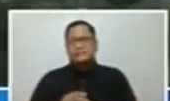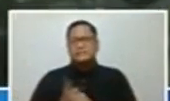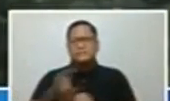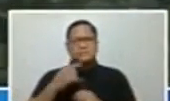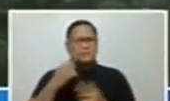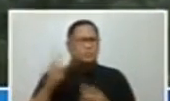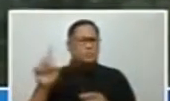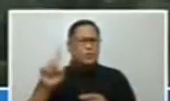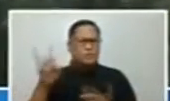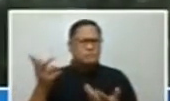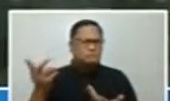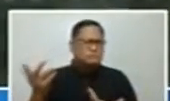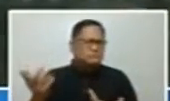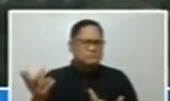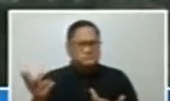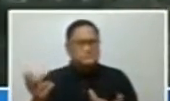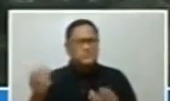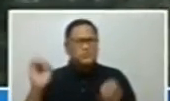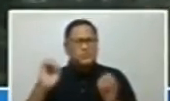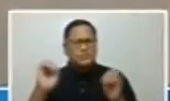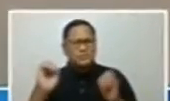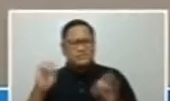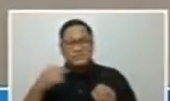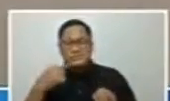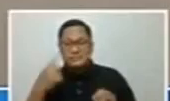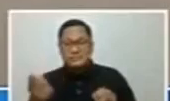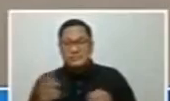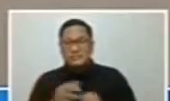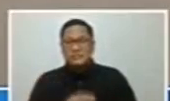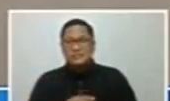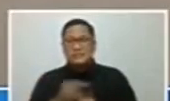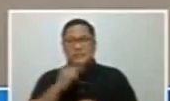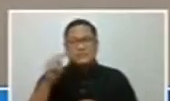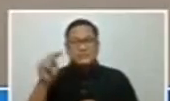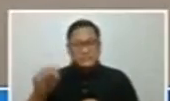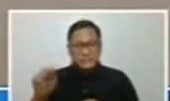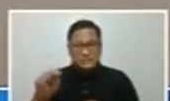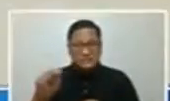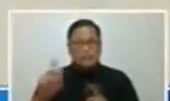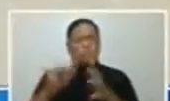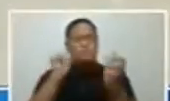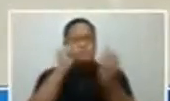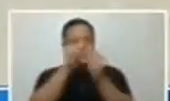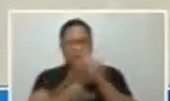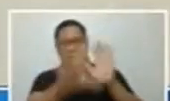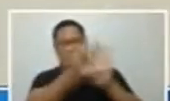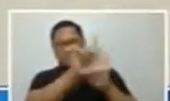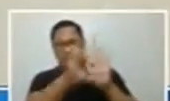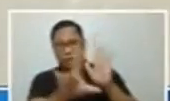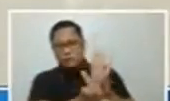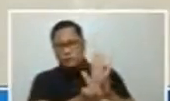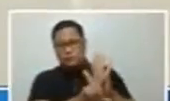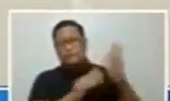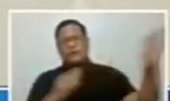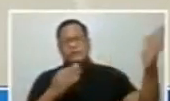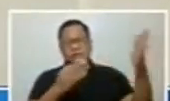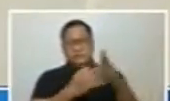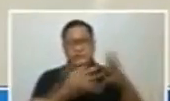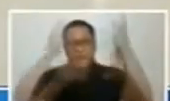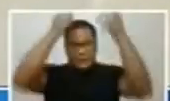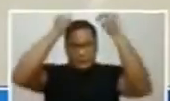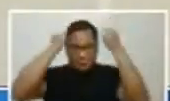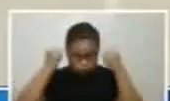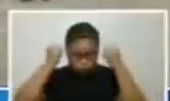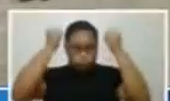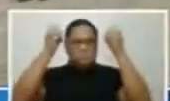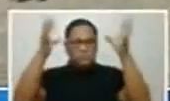nung June 15, ay almost 2,000 na yung na-apprehend natin ng mga violators dito. At